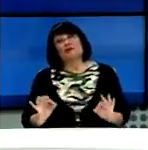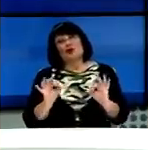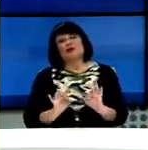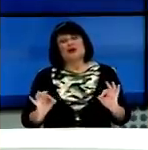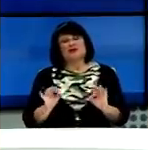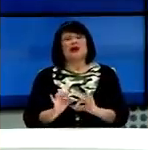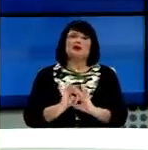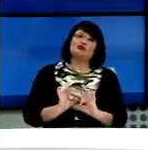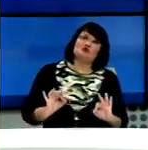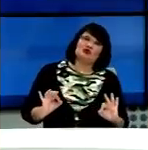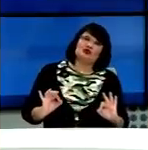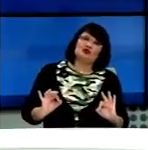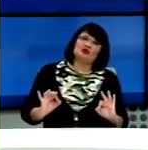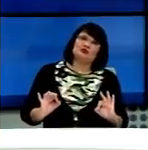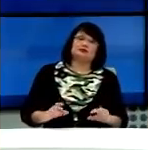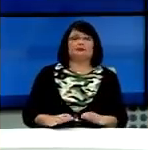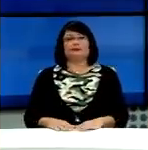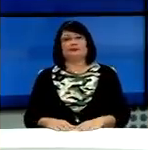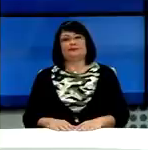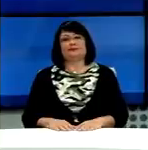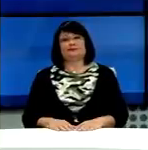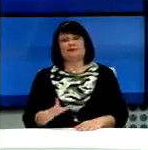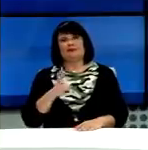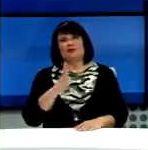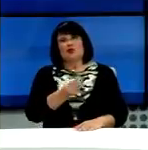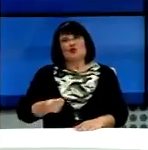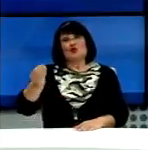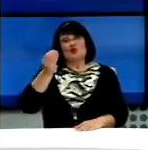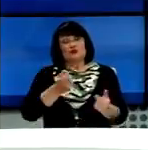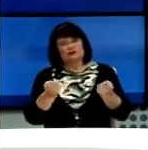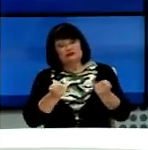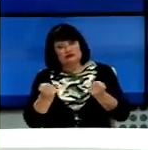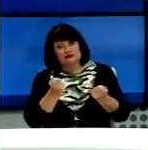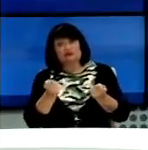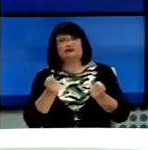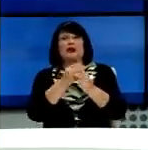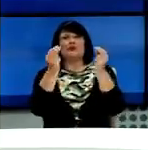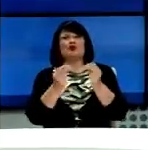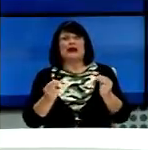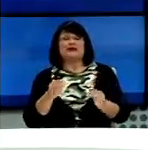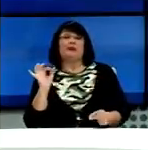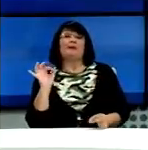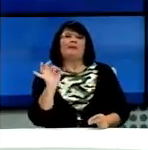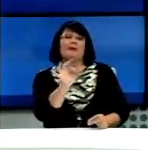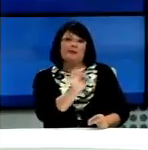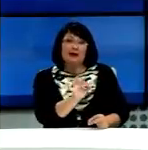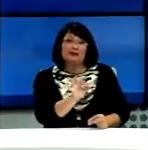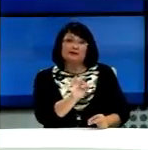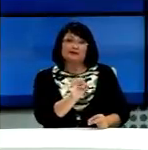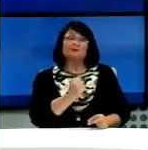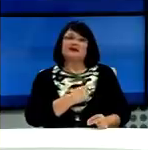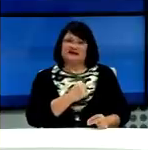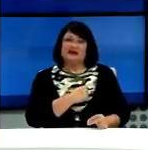όλα, που κάνει το ανθρωπίνος δυνατό για να διαχειριστεί τις συνέπειες της πανδημίας. Πιστεύω ότι έχει ήδη